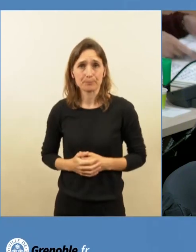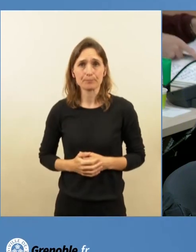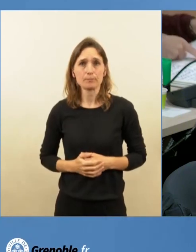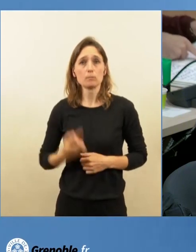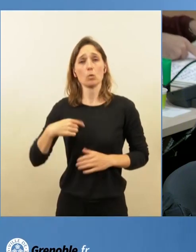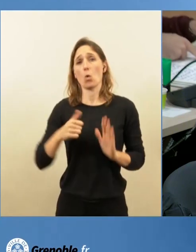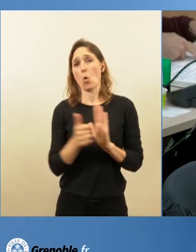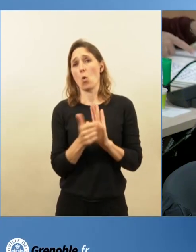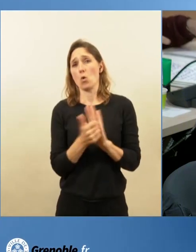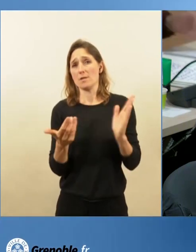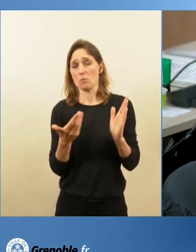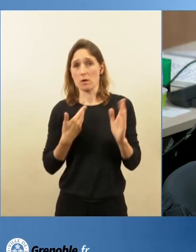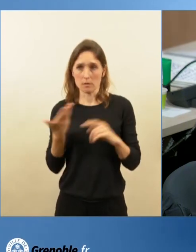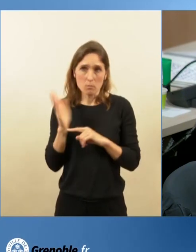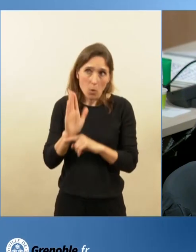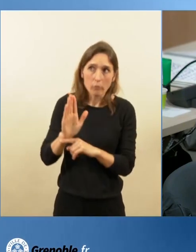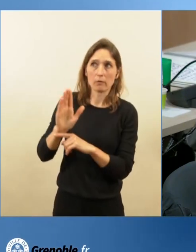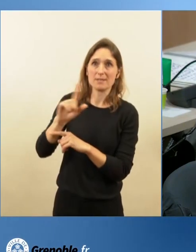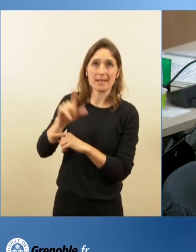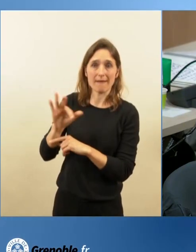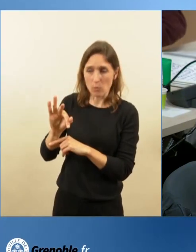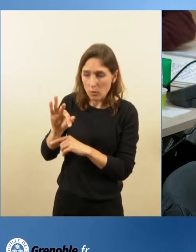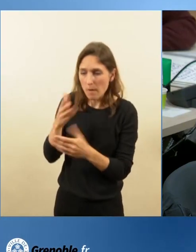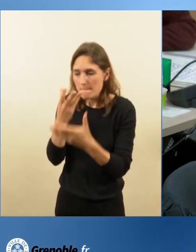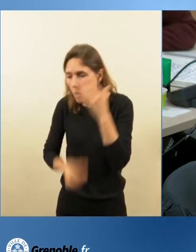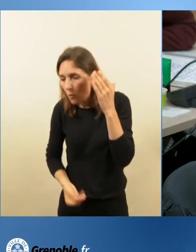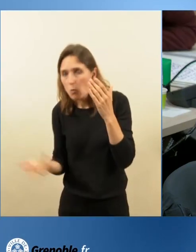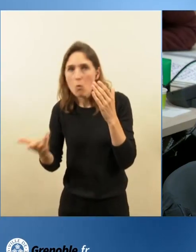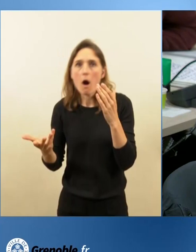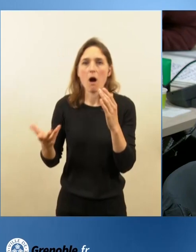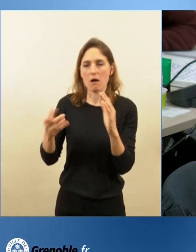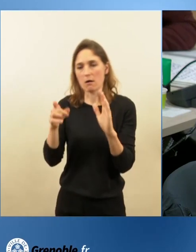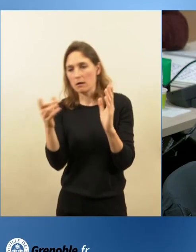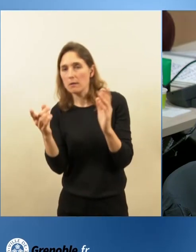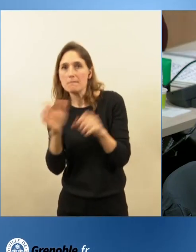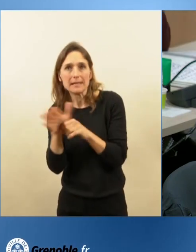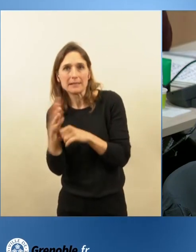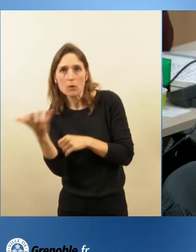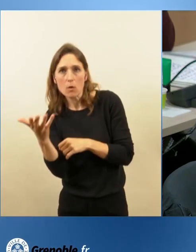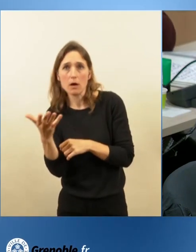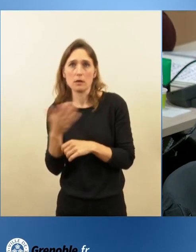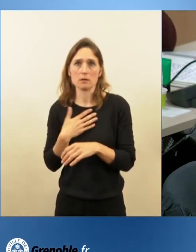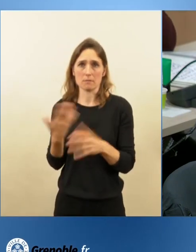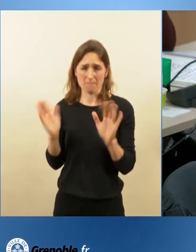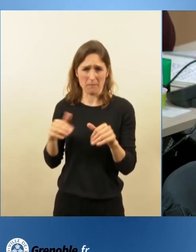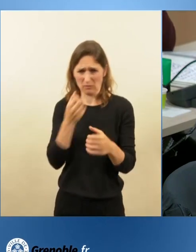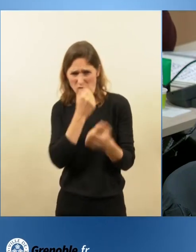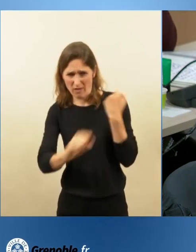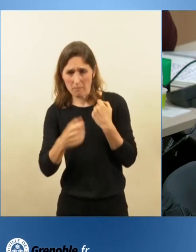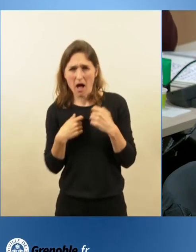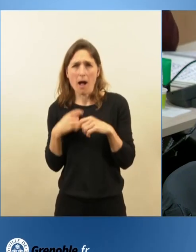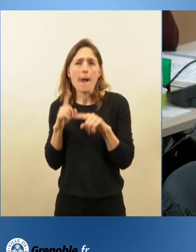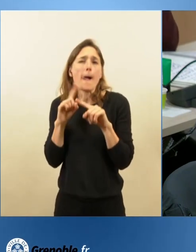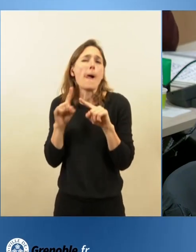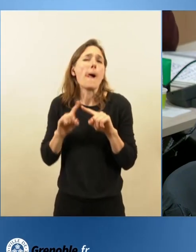impasses les insuffisances même si ça gêne et donc et ce n'est pas une petite bête c'est pas on joue pas sur la petite bête